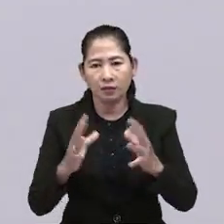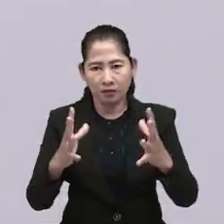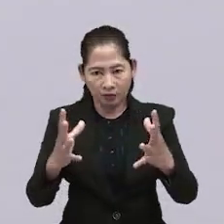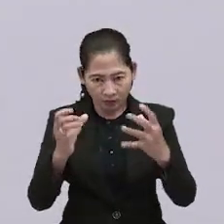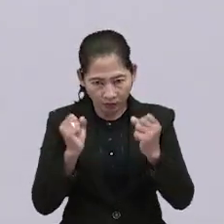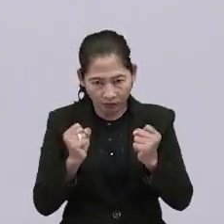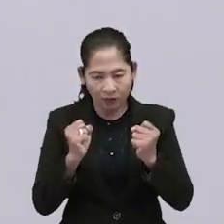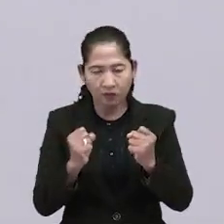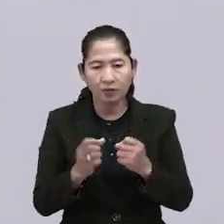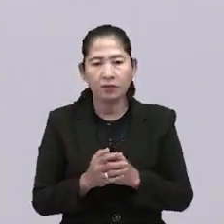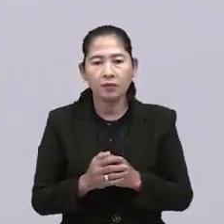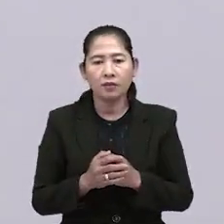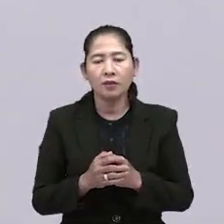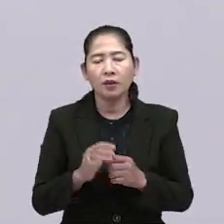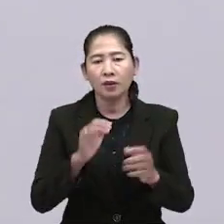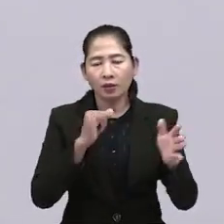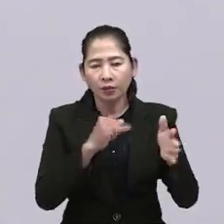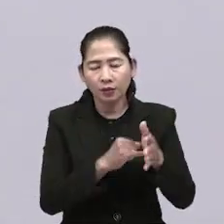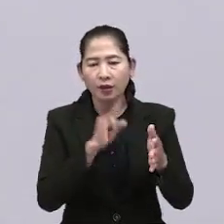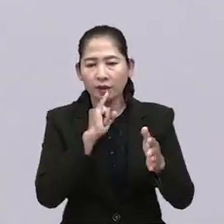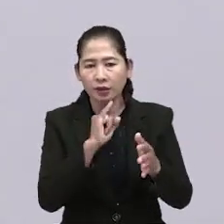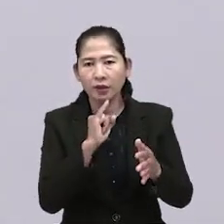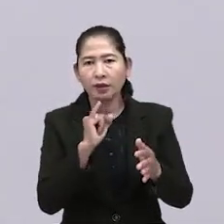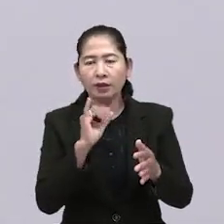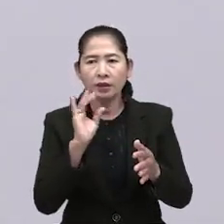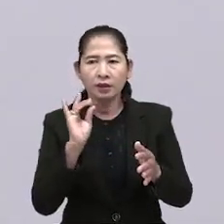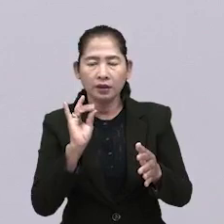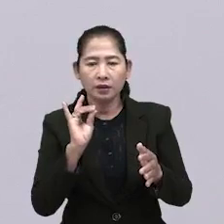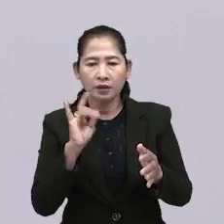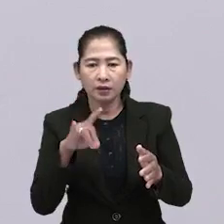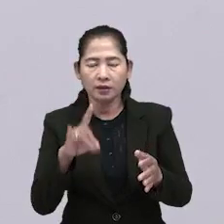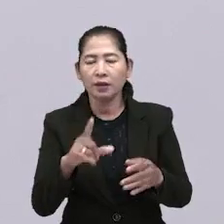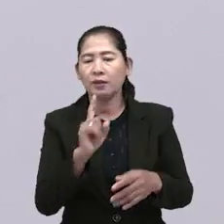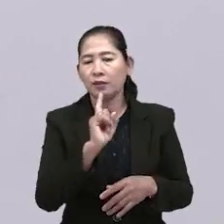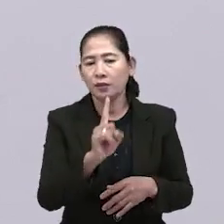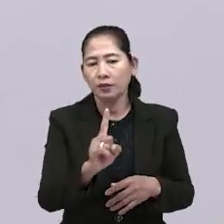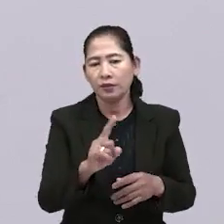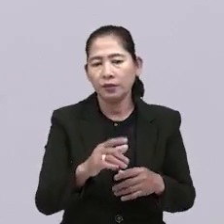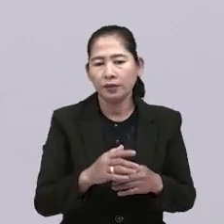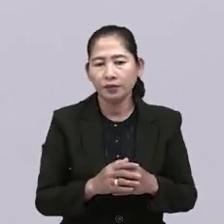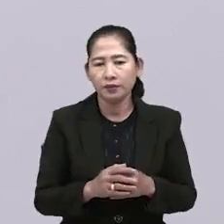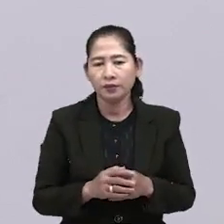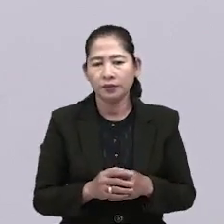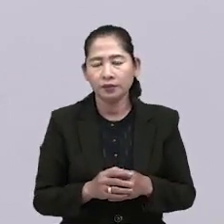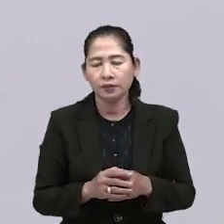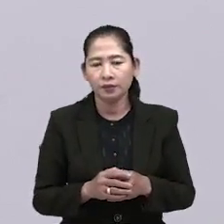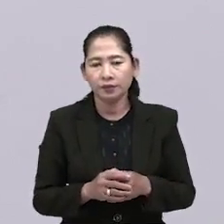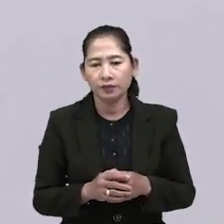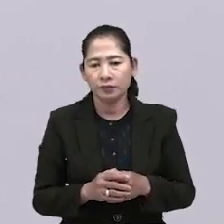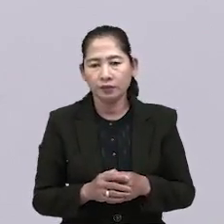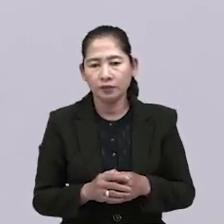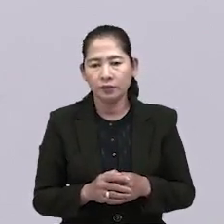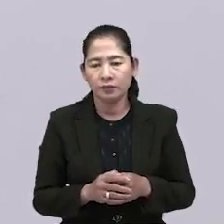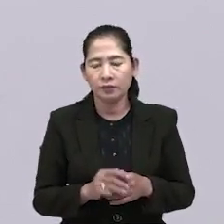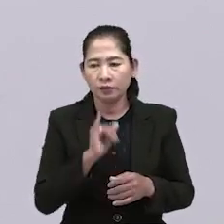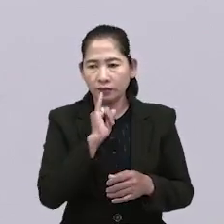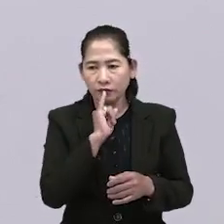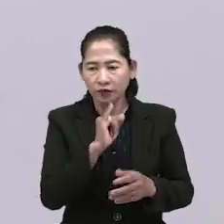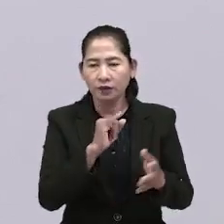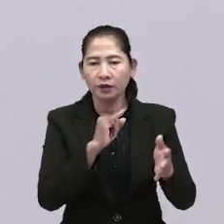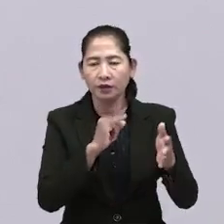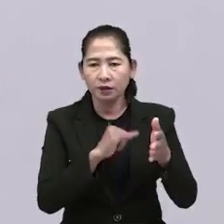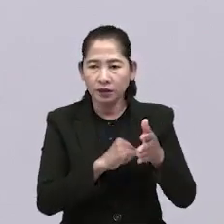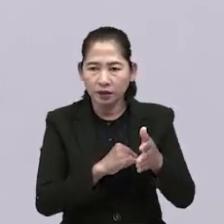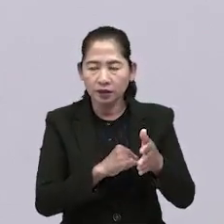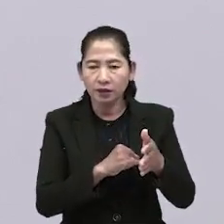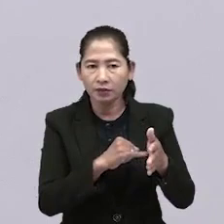នវាជាសត្វមួយចាវាជាសត្វ